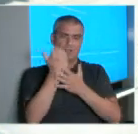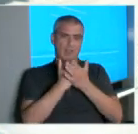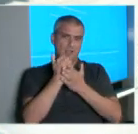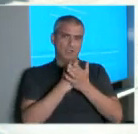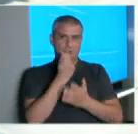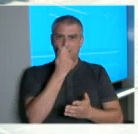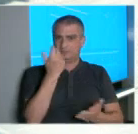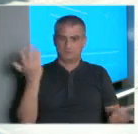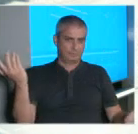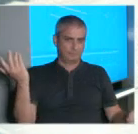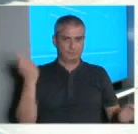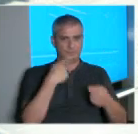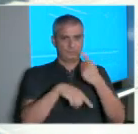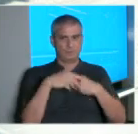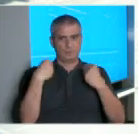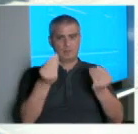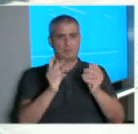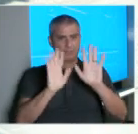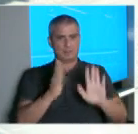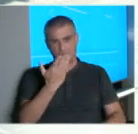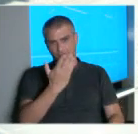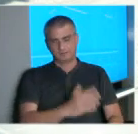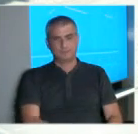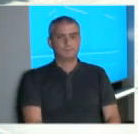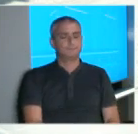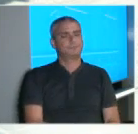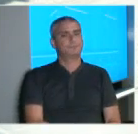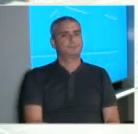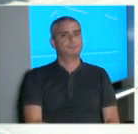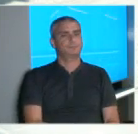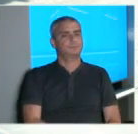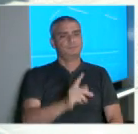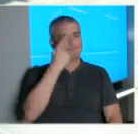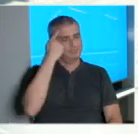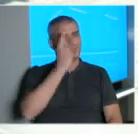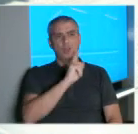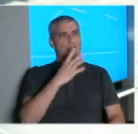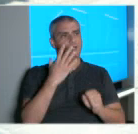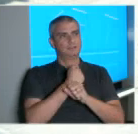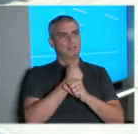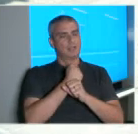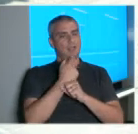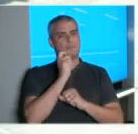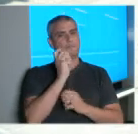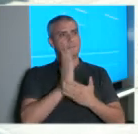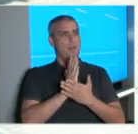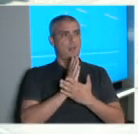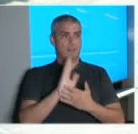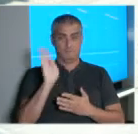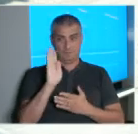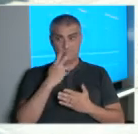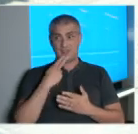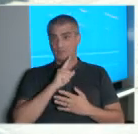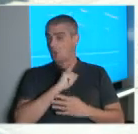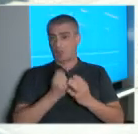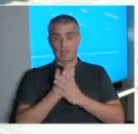את הכסף מאשר לתת את זה לערוצי הטלוויזיה. מי לדעתך לא יעמוד במילה שלו? נתניהו שהבטיח